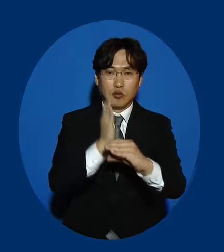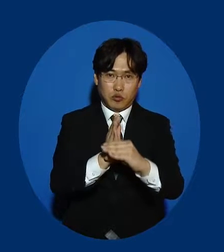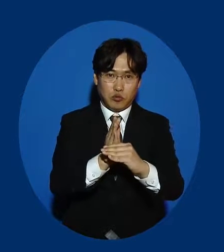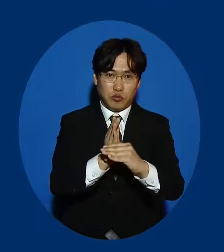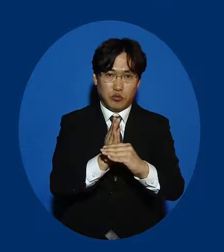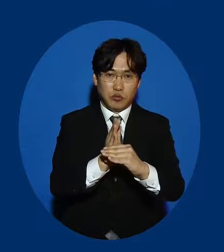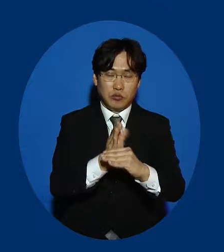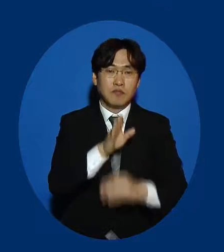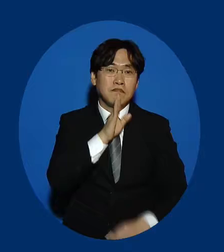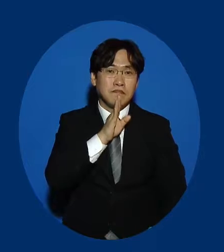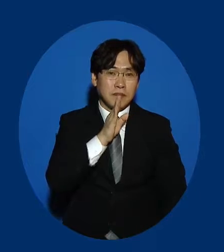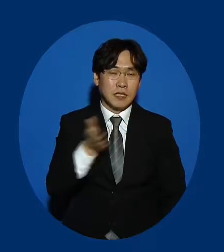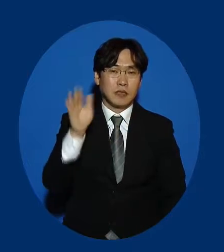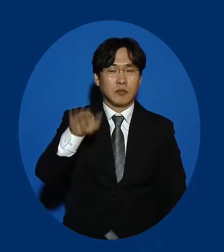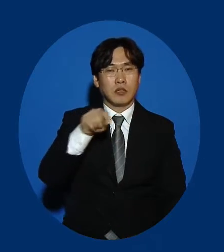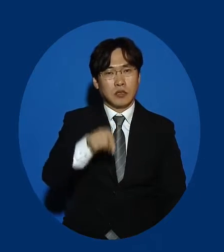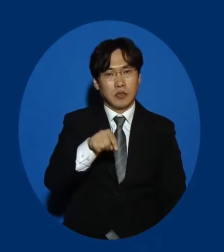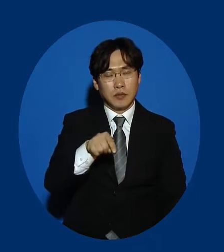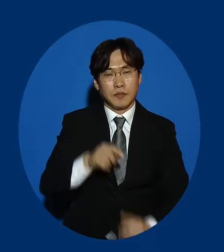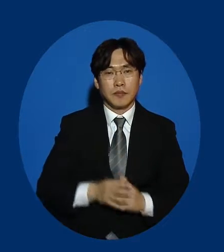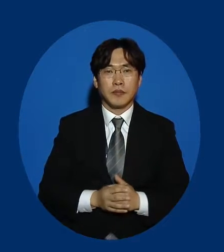있지만